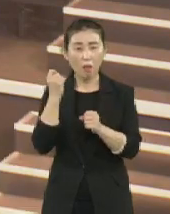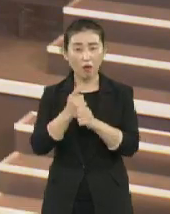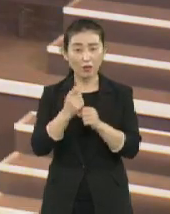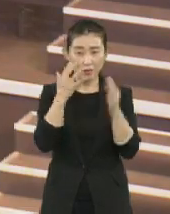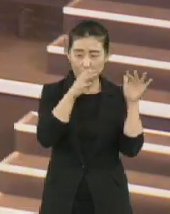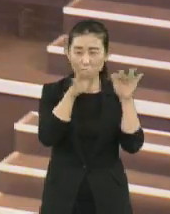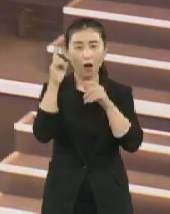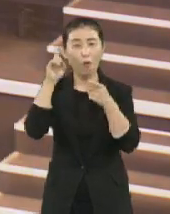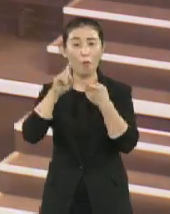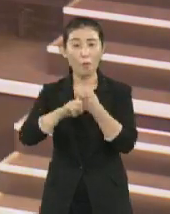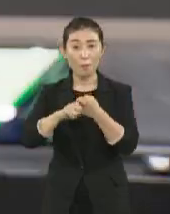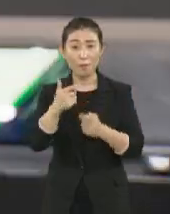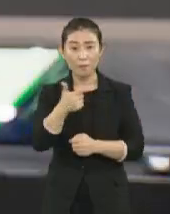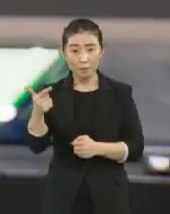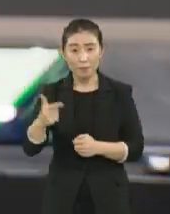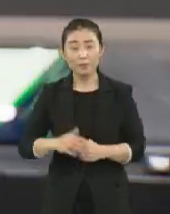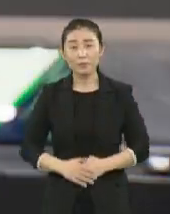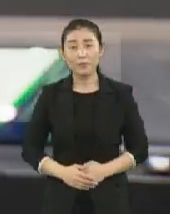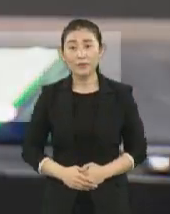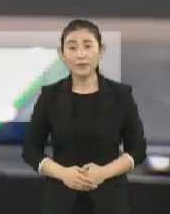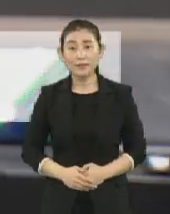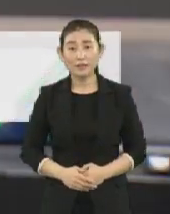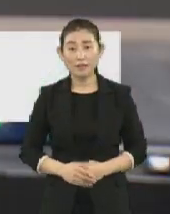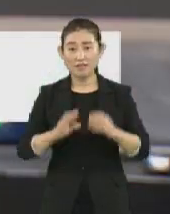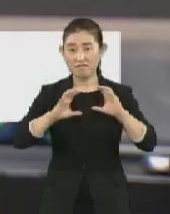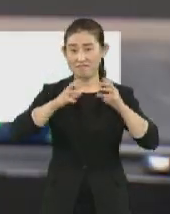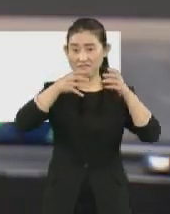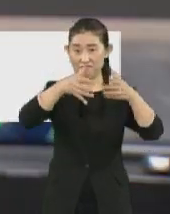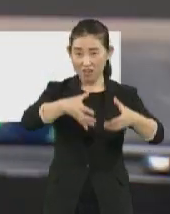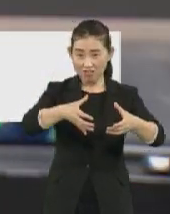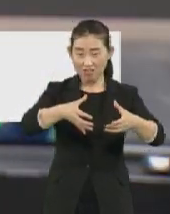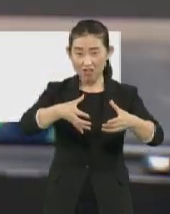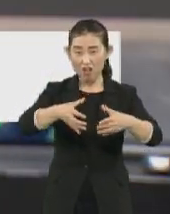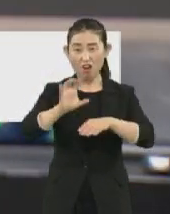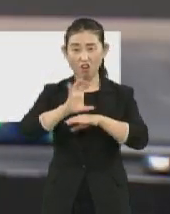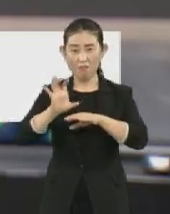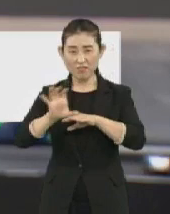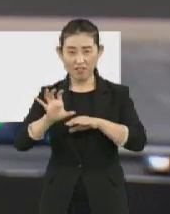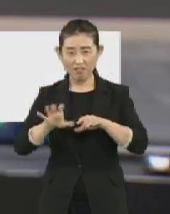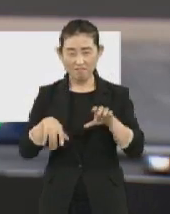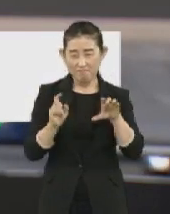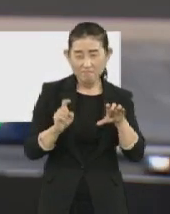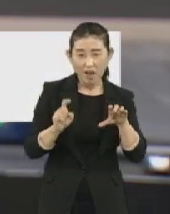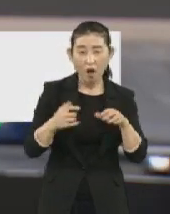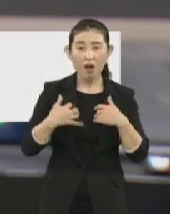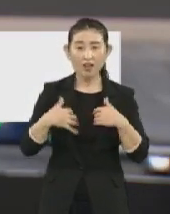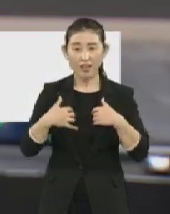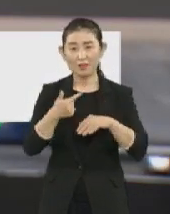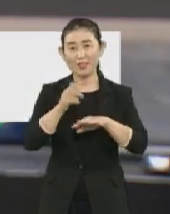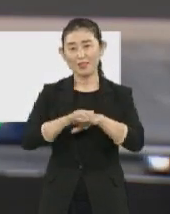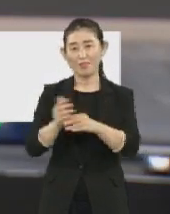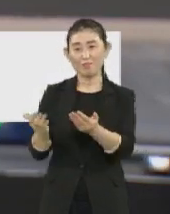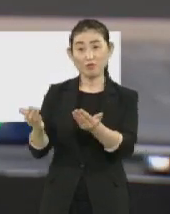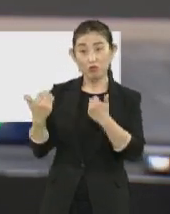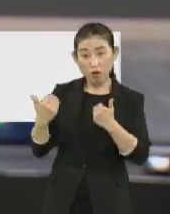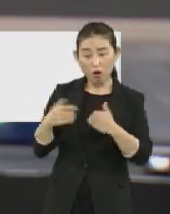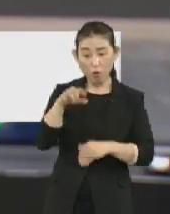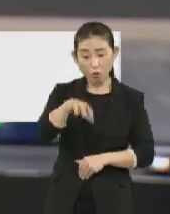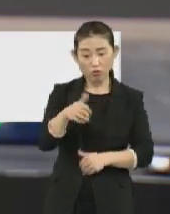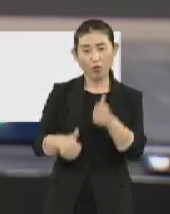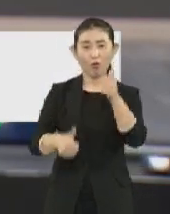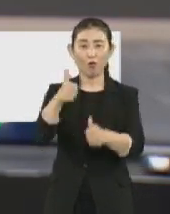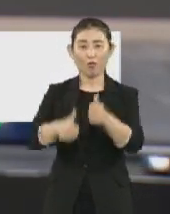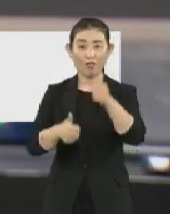관심이 많습니다. 세계에서 이제 e스포츠 경기를 대전에서 주관하고 이 경기장에서 대회를 진행할 수